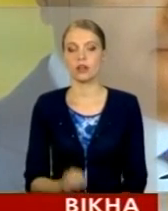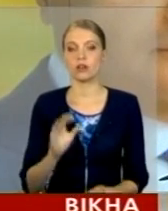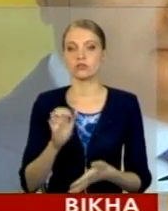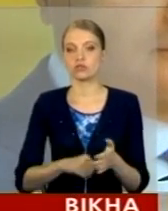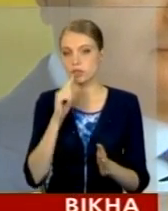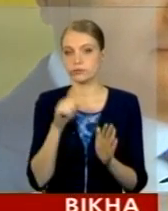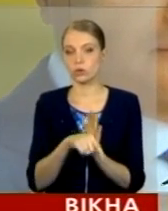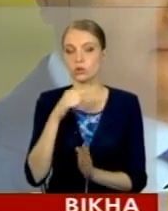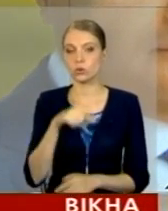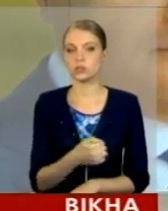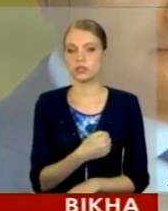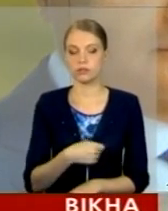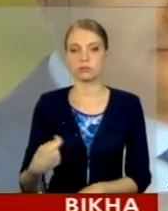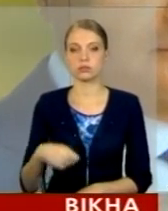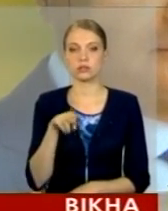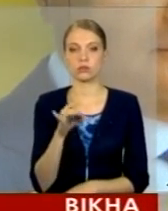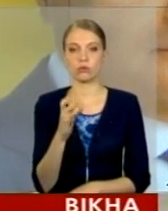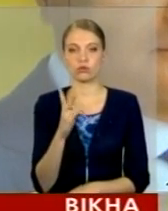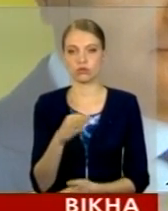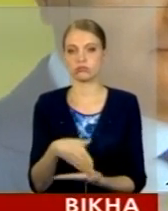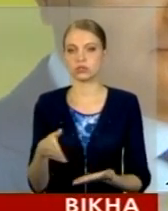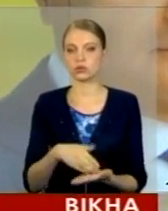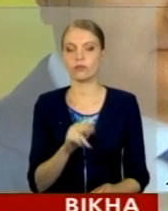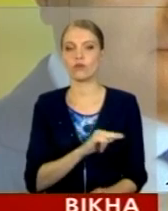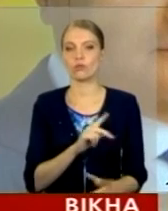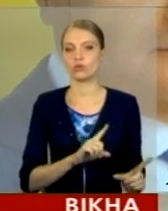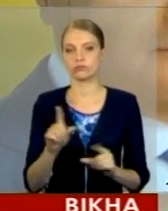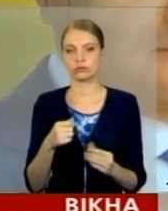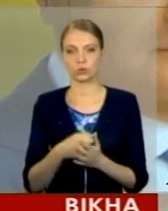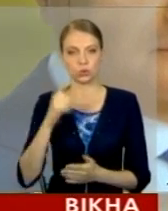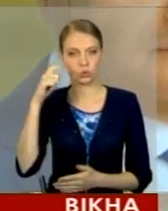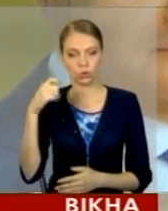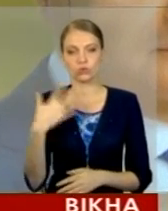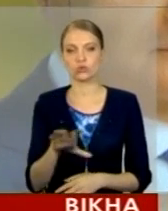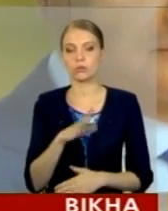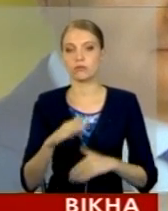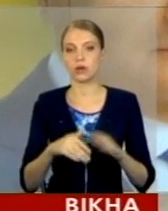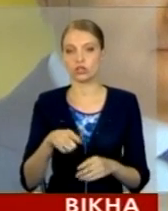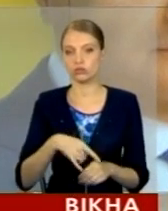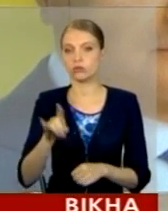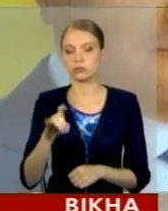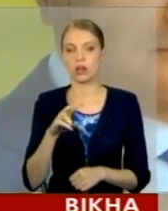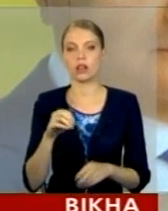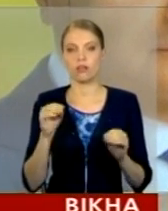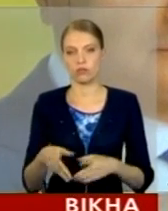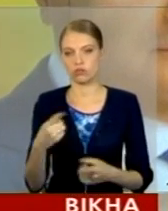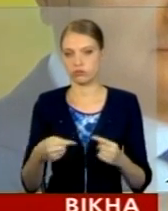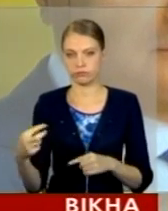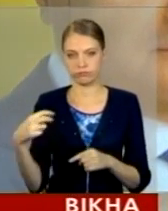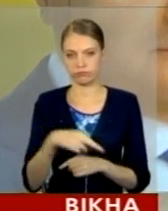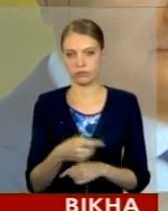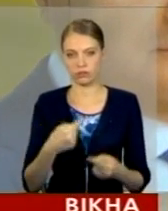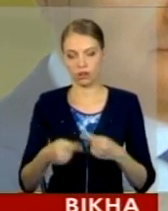Через уторгнення російських військ президент Петро Порошенко скасував робочий візит до Туреччини. Він уже був майже на трапі літака, але вирішив розвернути